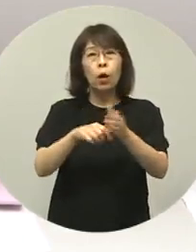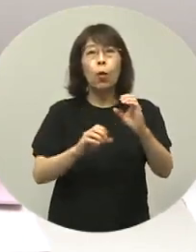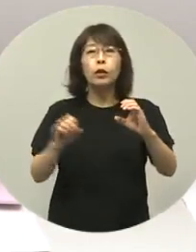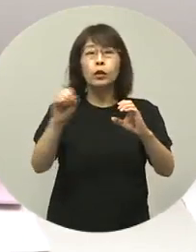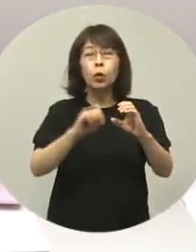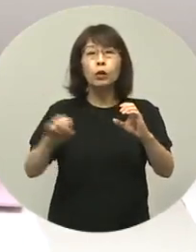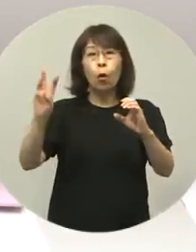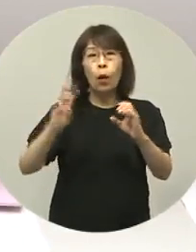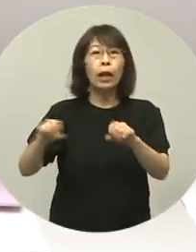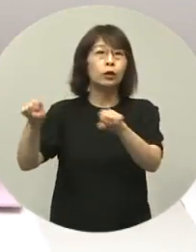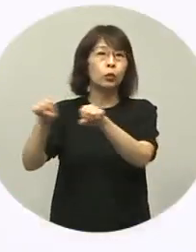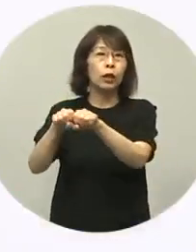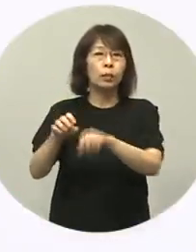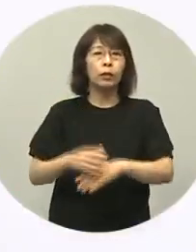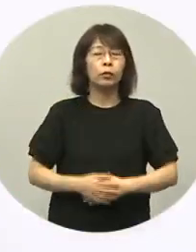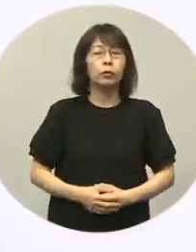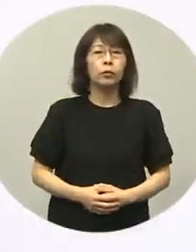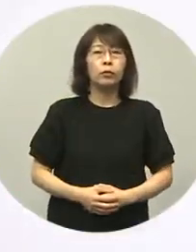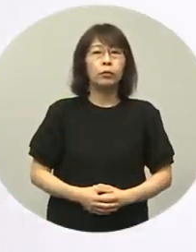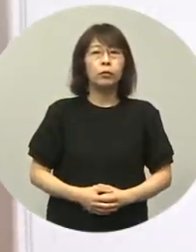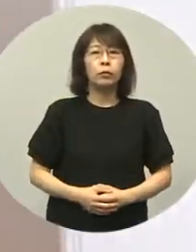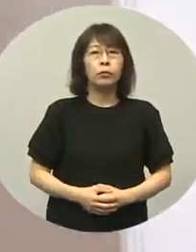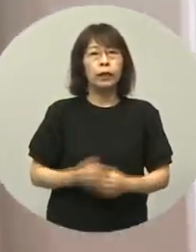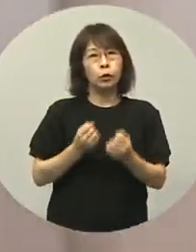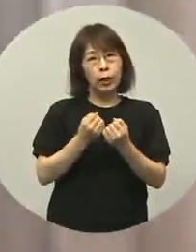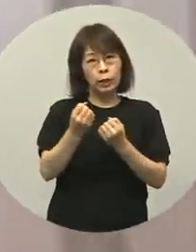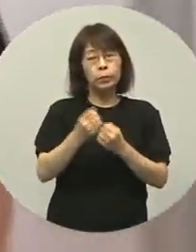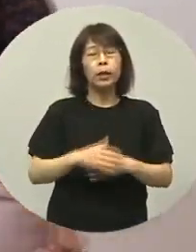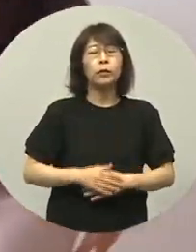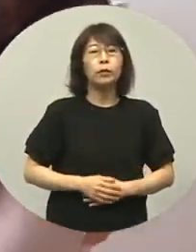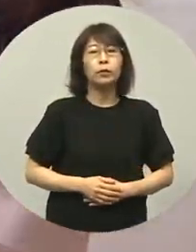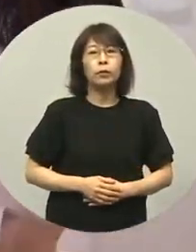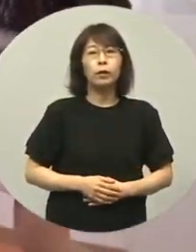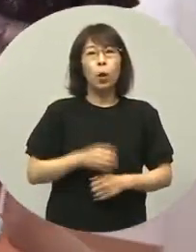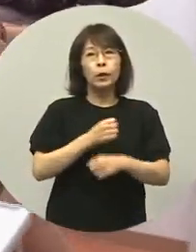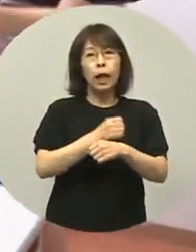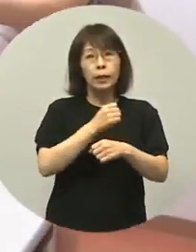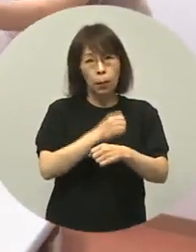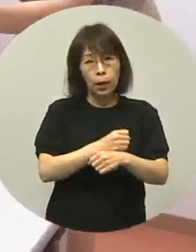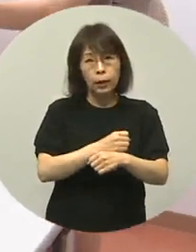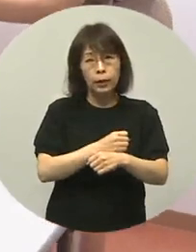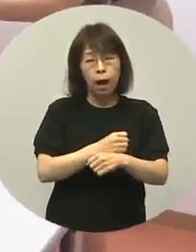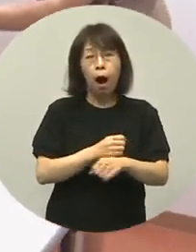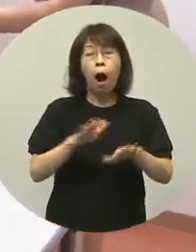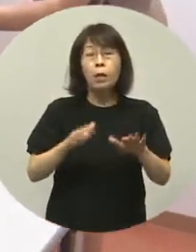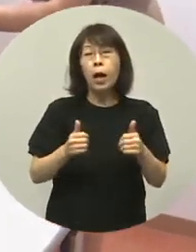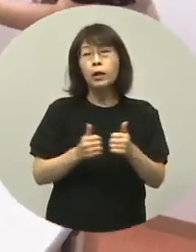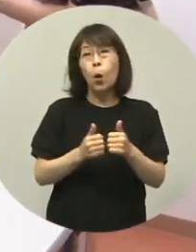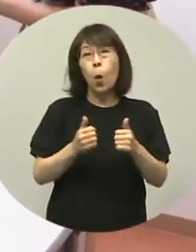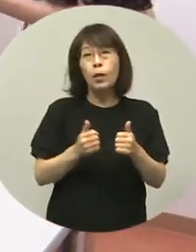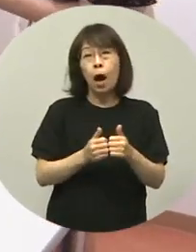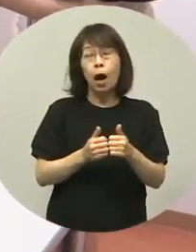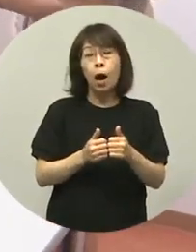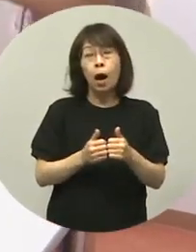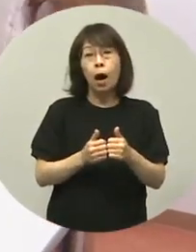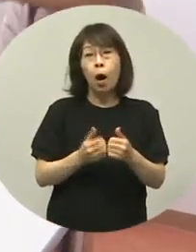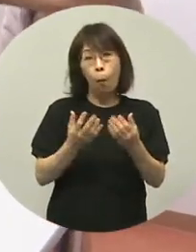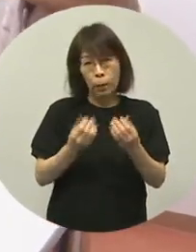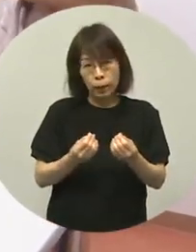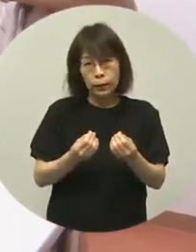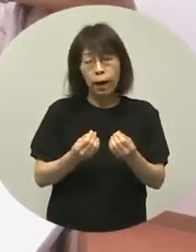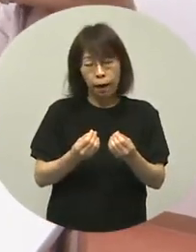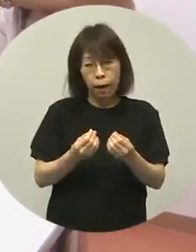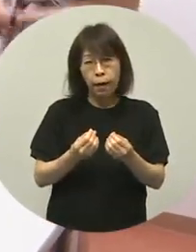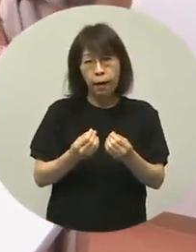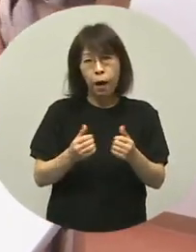。 失礼します、はい、あ、お疲れ様です。今まさにご相談されてたところでお話ま